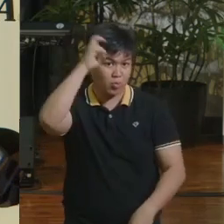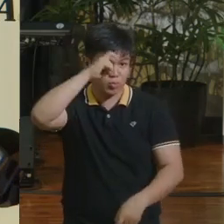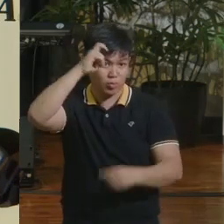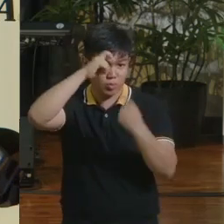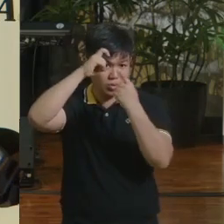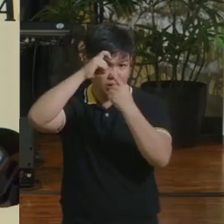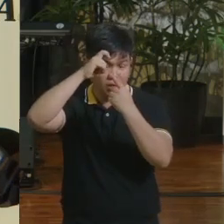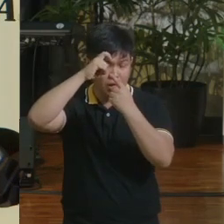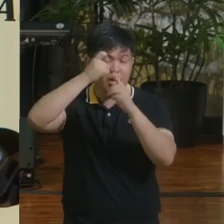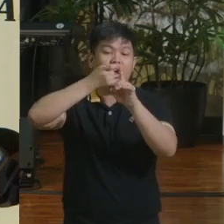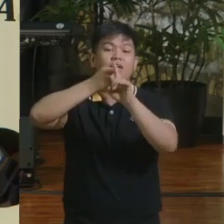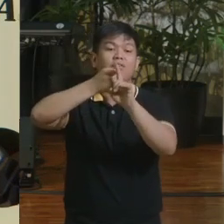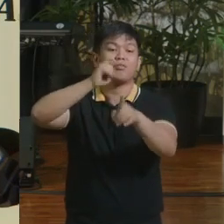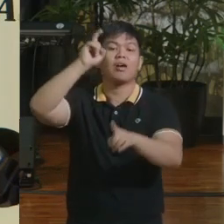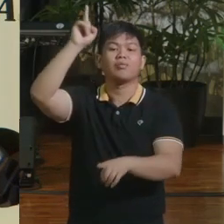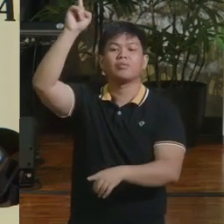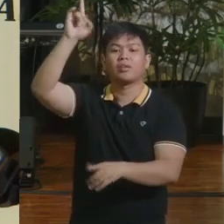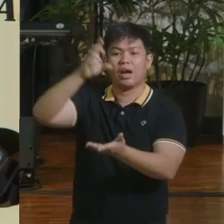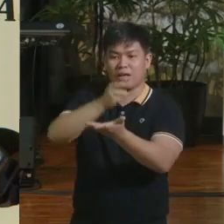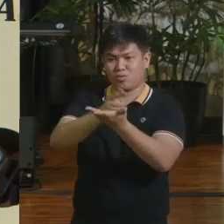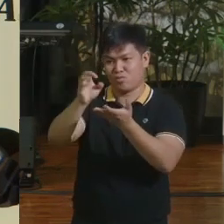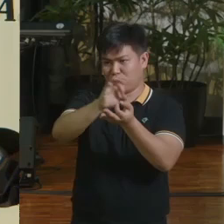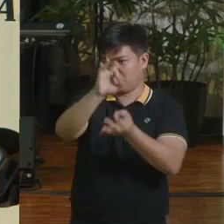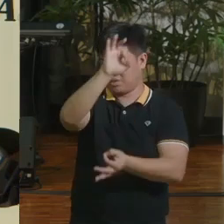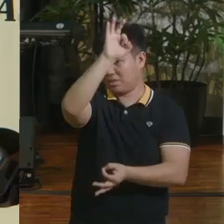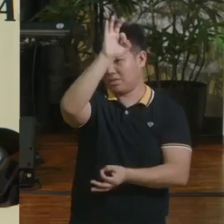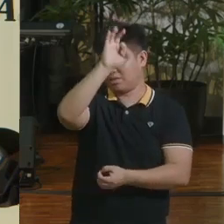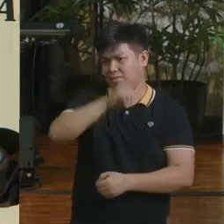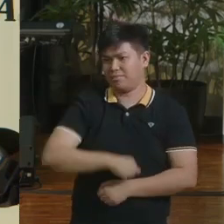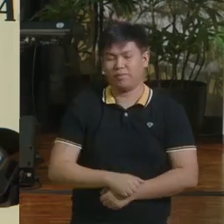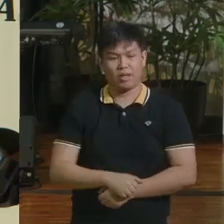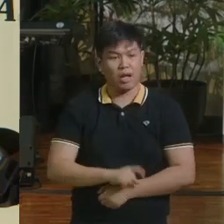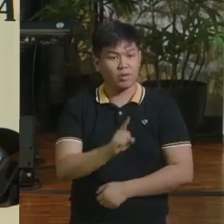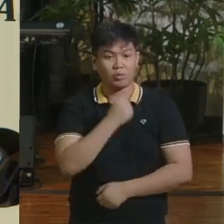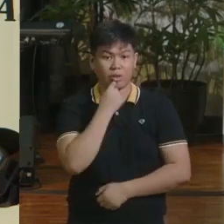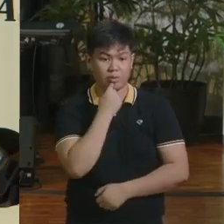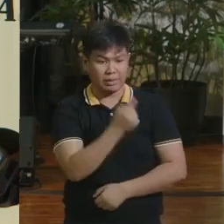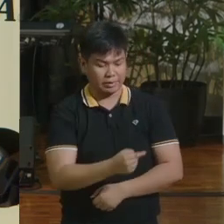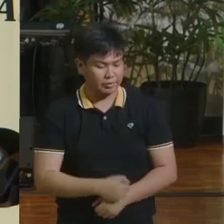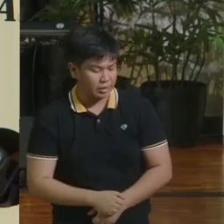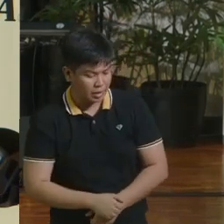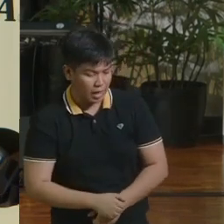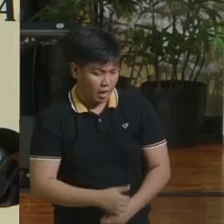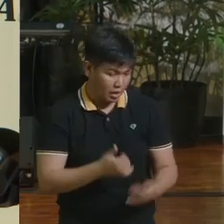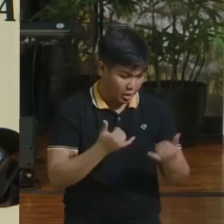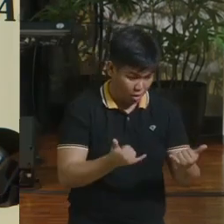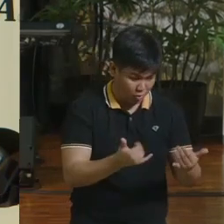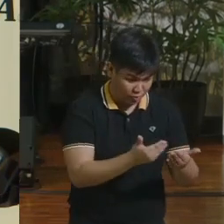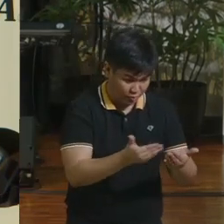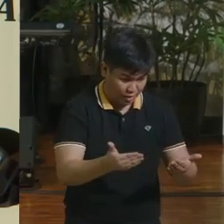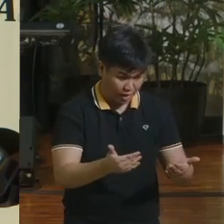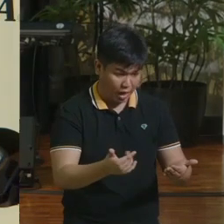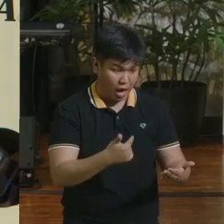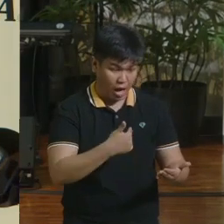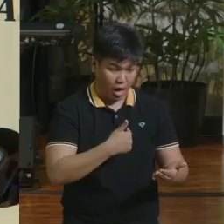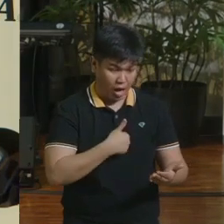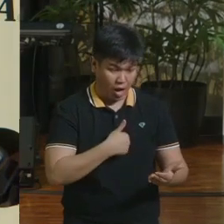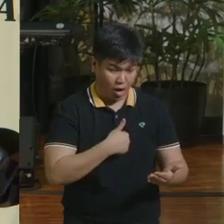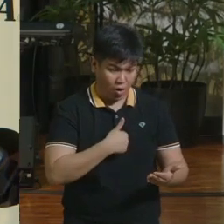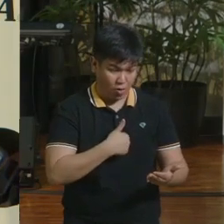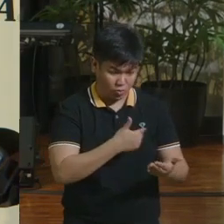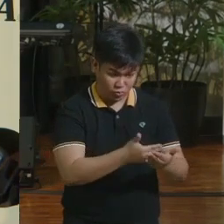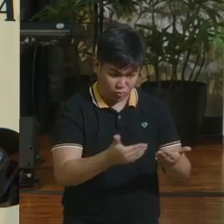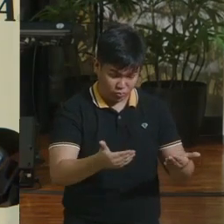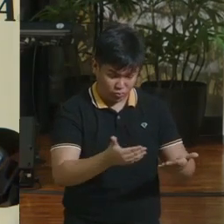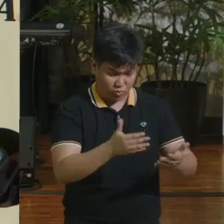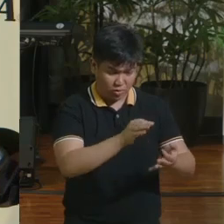ay nanggagaling sa Espiritu Santo. Sabi niya sa chapter 2 verse 10, These things, yung mga things